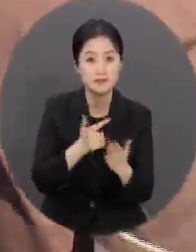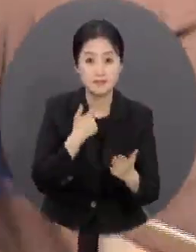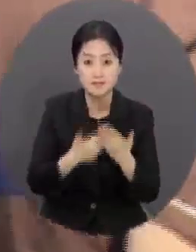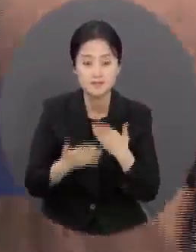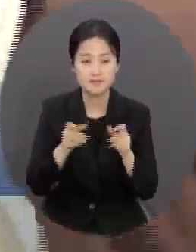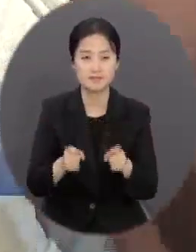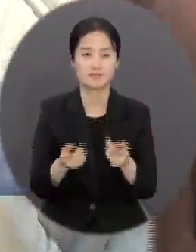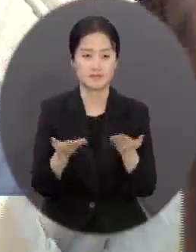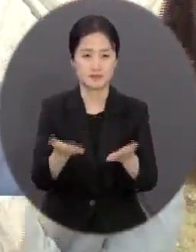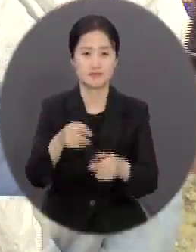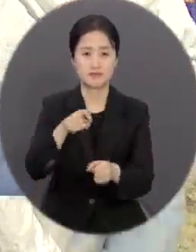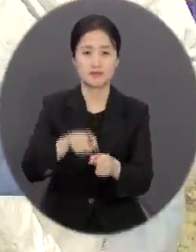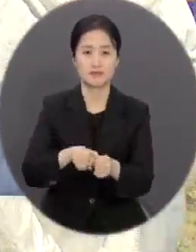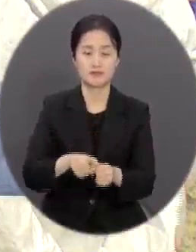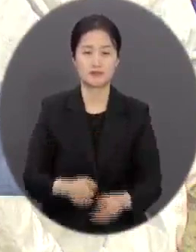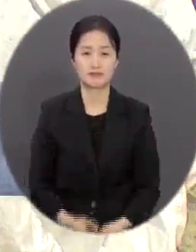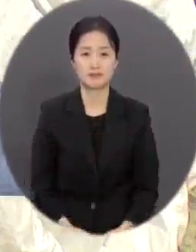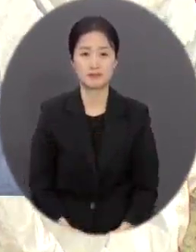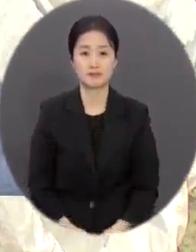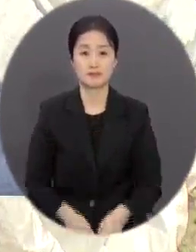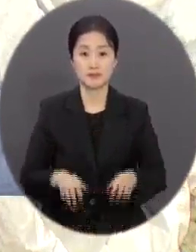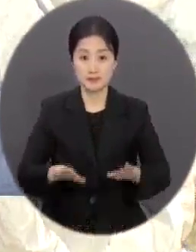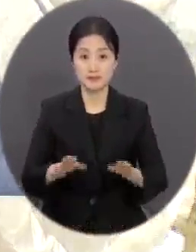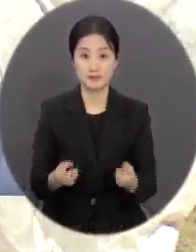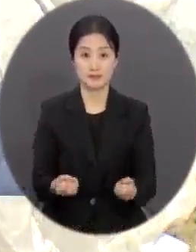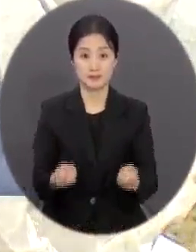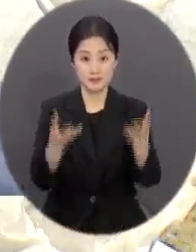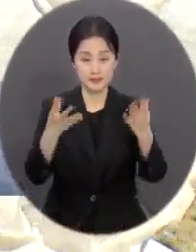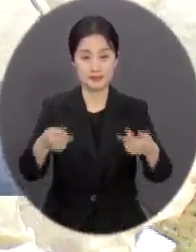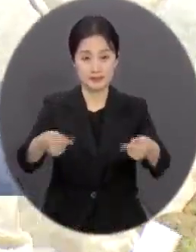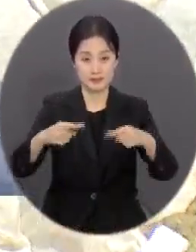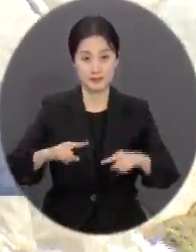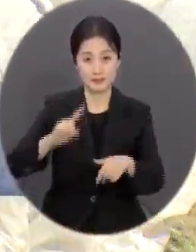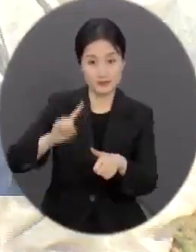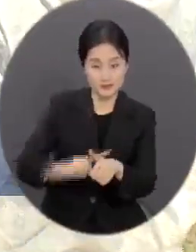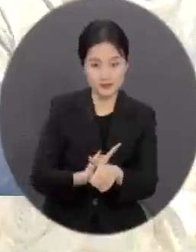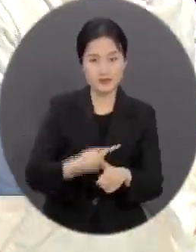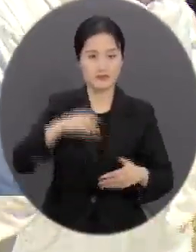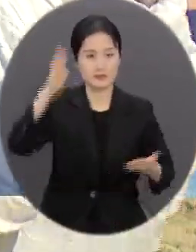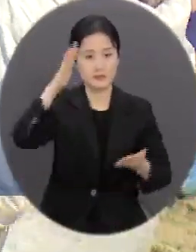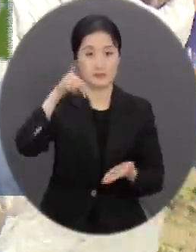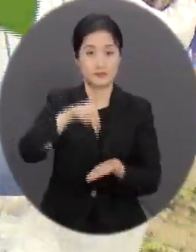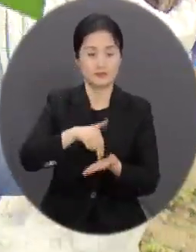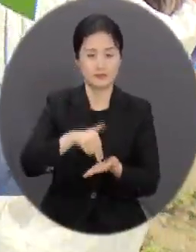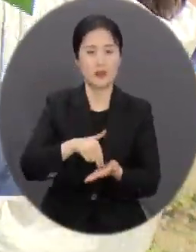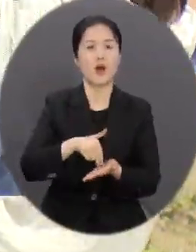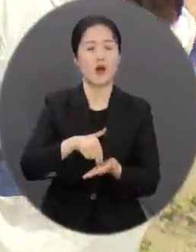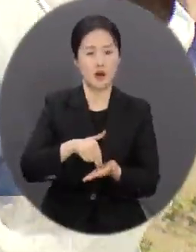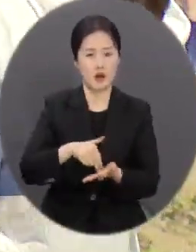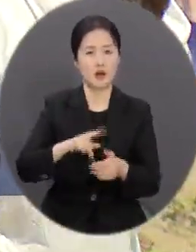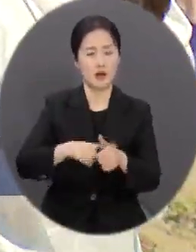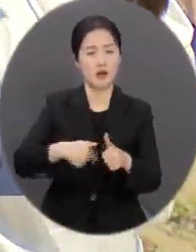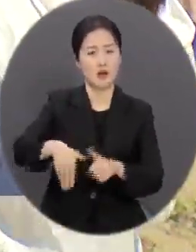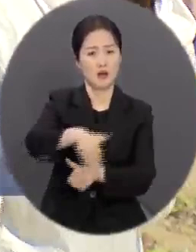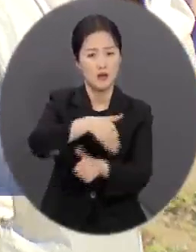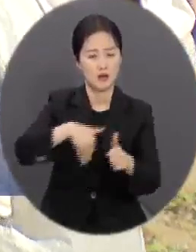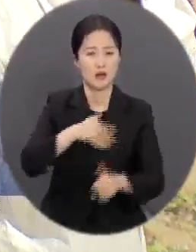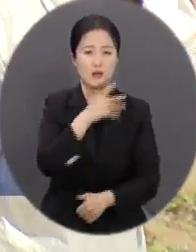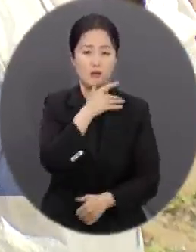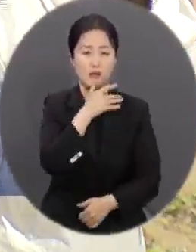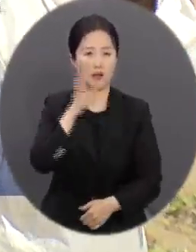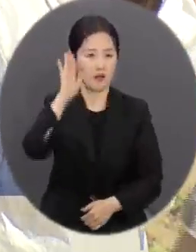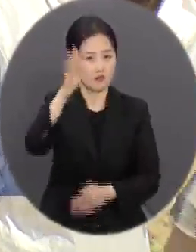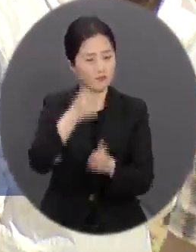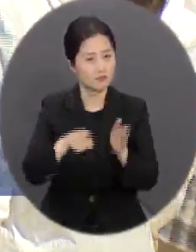이런 과정을 통해서 우리 학생들이 미래의 환경과 함께 자연을 살리는 그런 지도자로 성장할 수